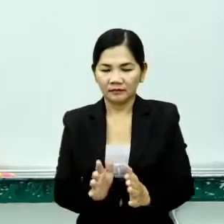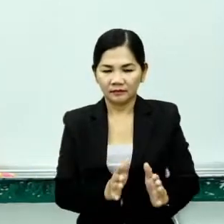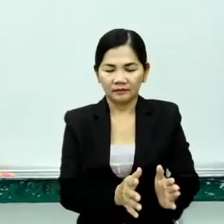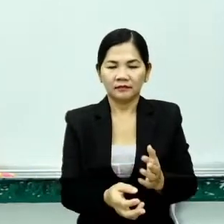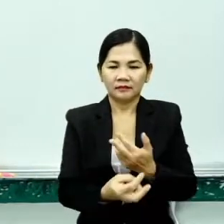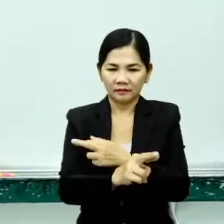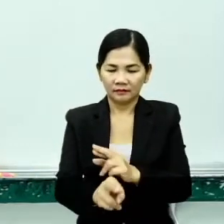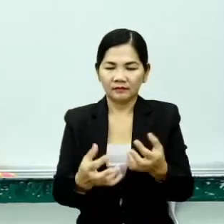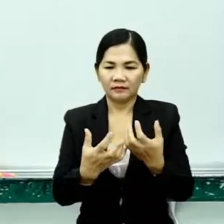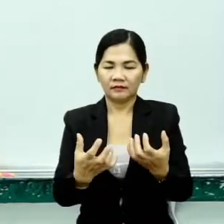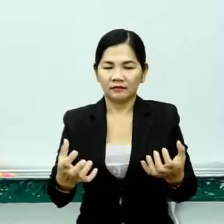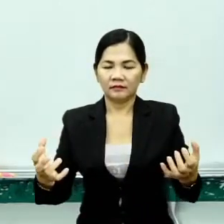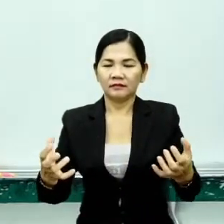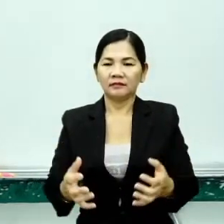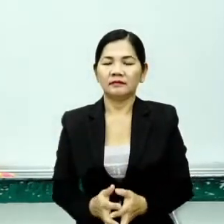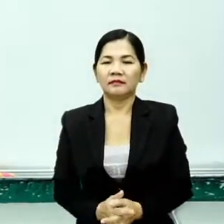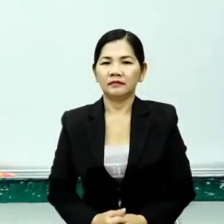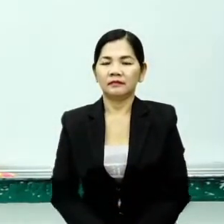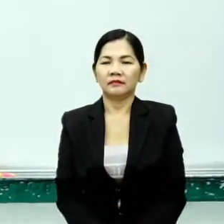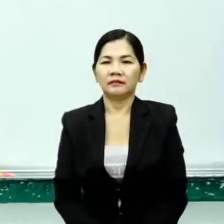chà tìm điệp chồng xong phải rẻ